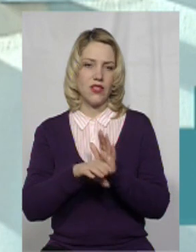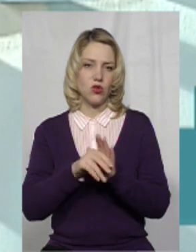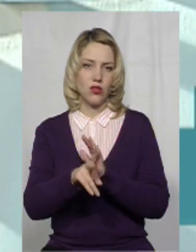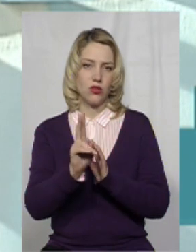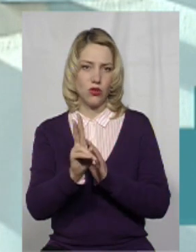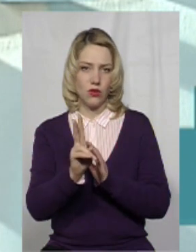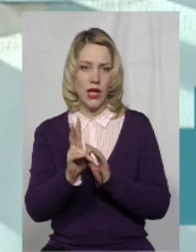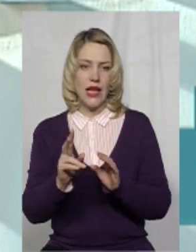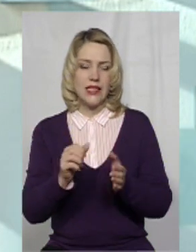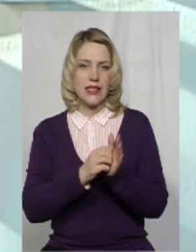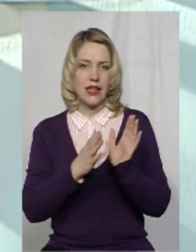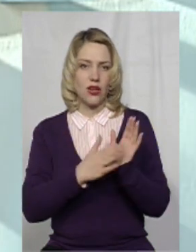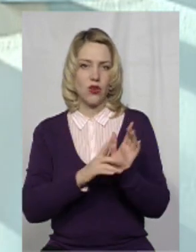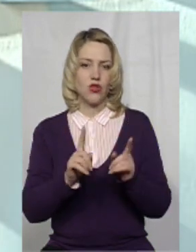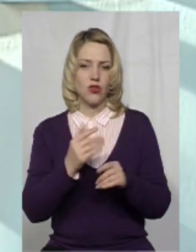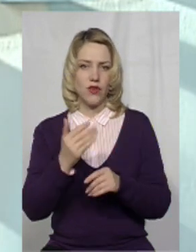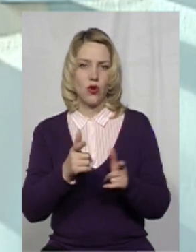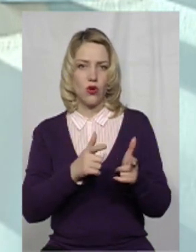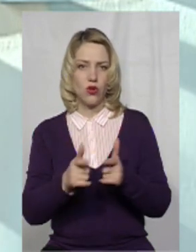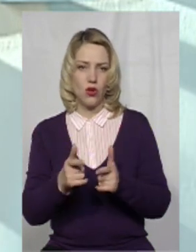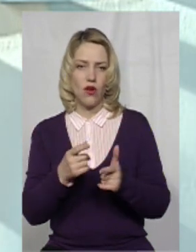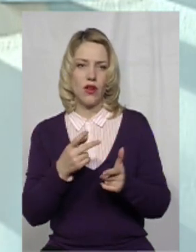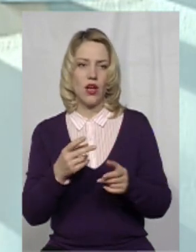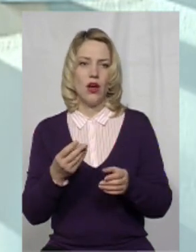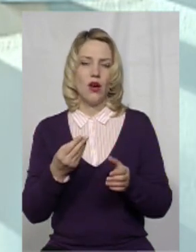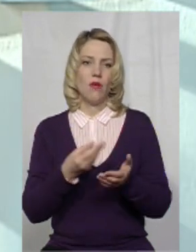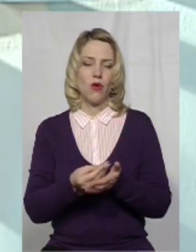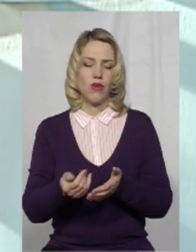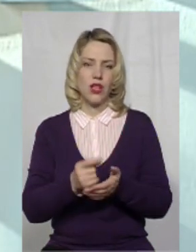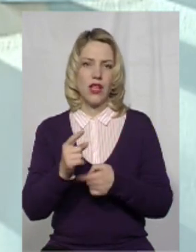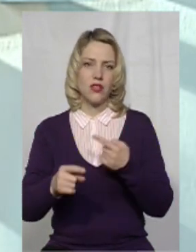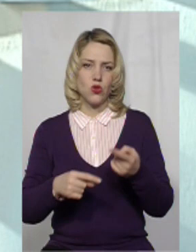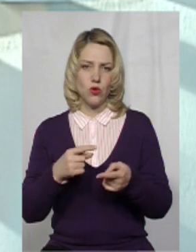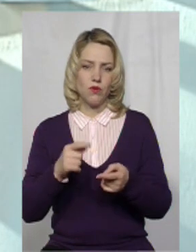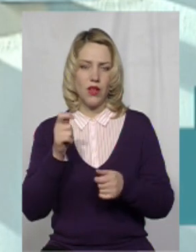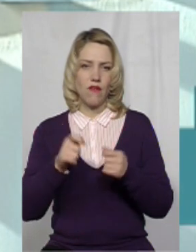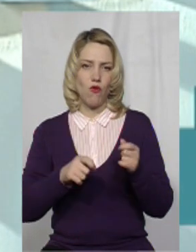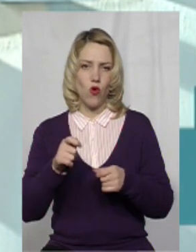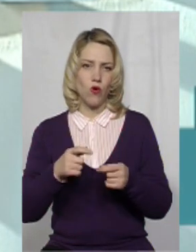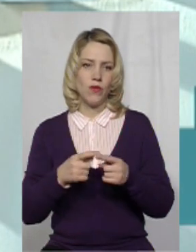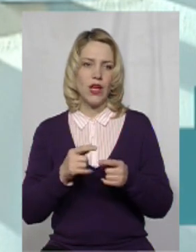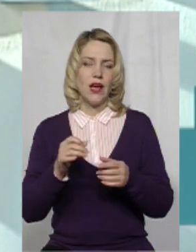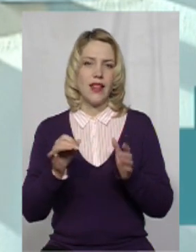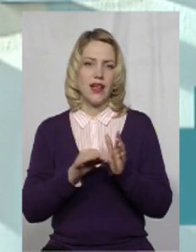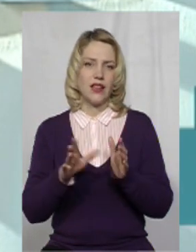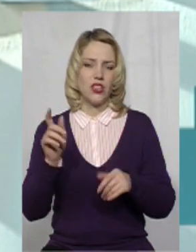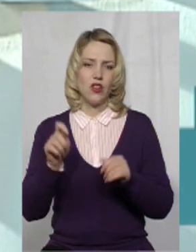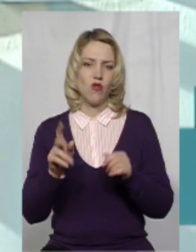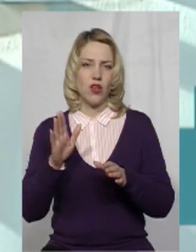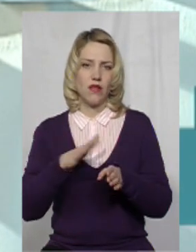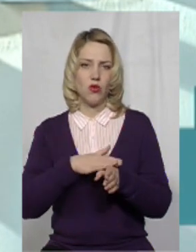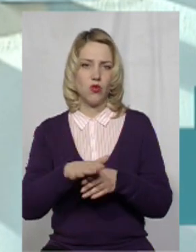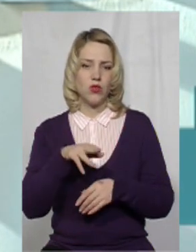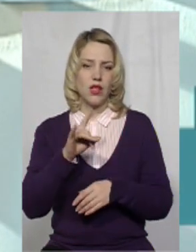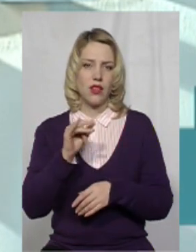який задекларував, що він готовий профінансувати і наступний форум, якщо ми його підтримаємо, виключно енергетичний форум, який вже відбудеться в